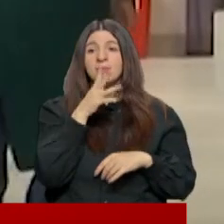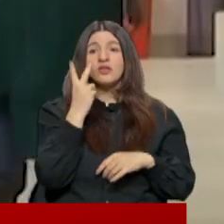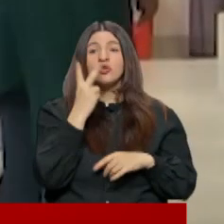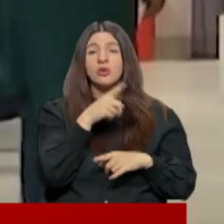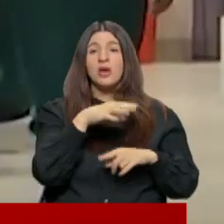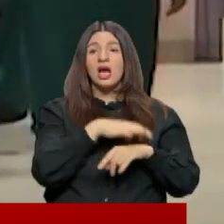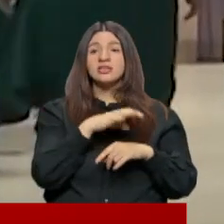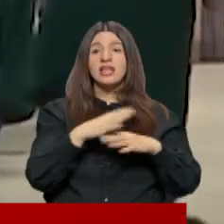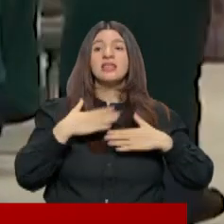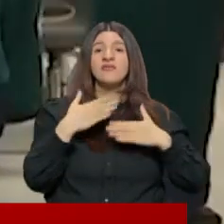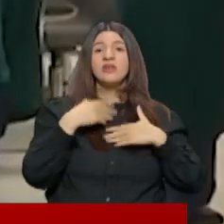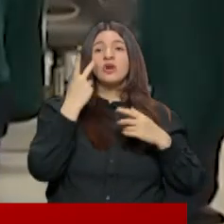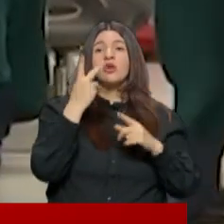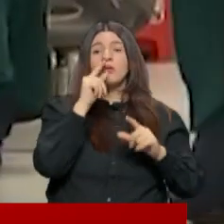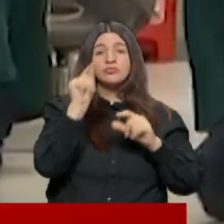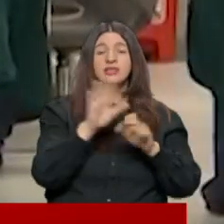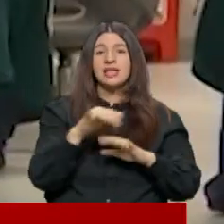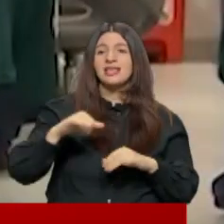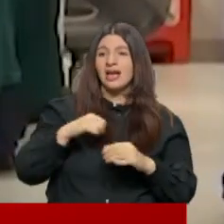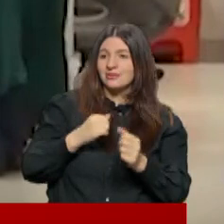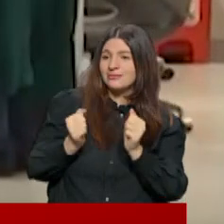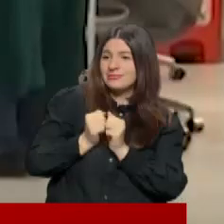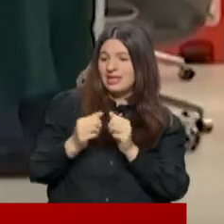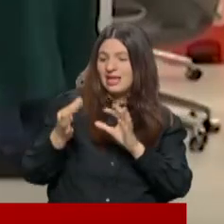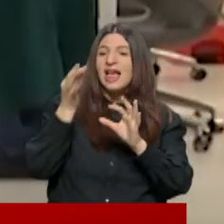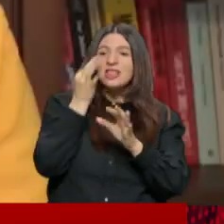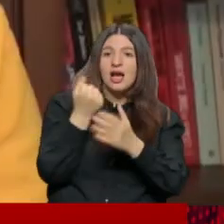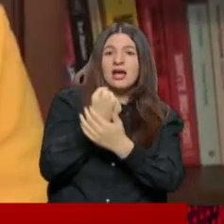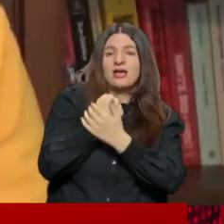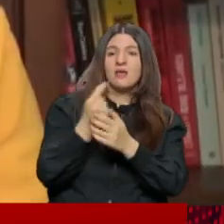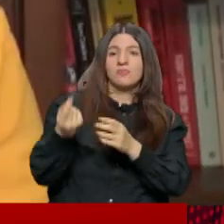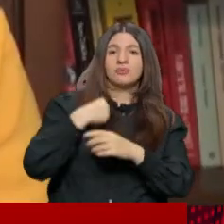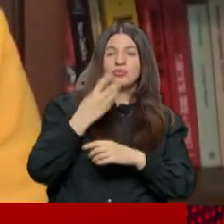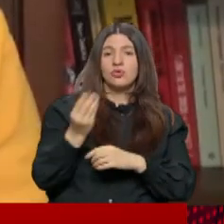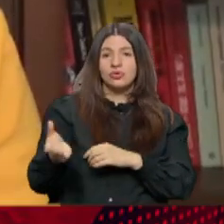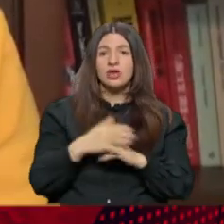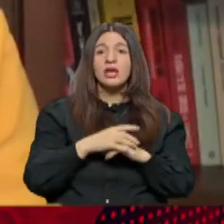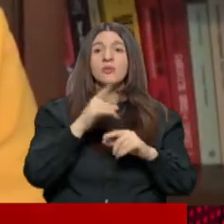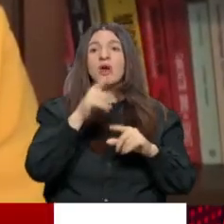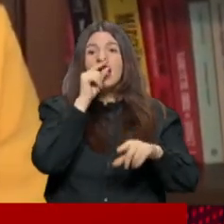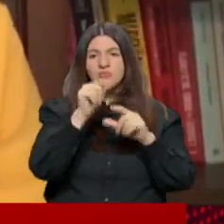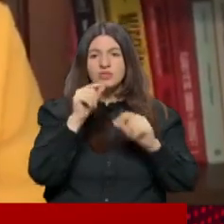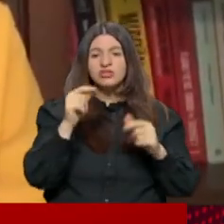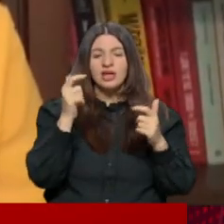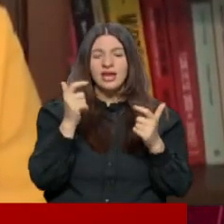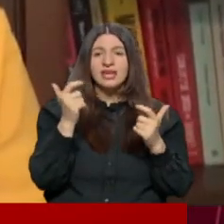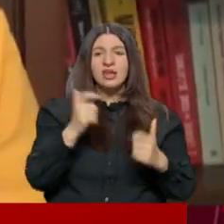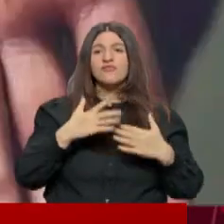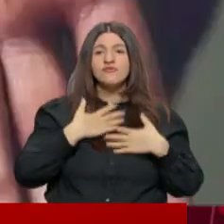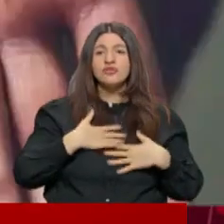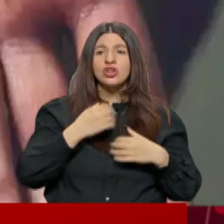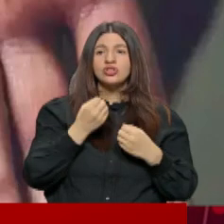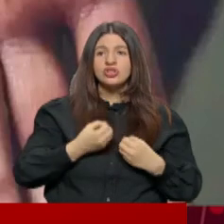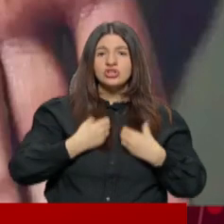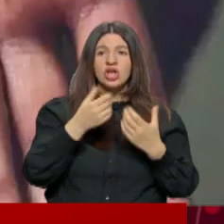gibi bu hastalık solunum yoluyla değil, yakın fiziksel temasla bulaşıyor. Kişilerin en bulaşıcı yerleri o vücutlarında